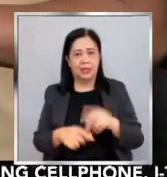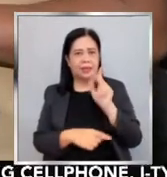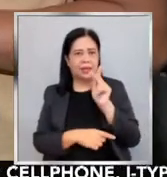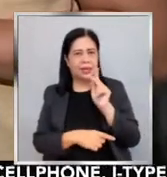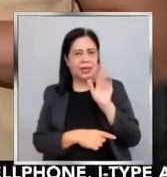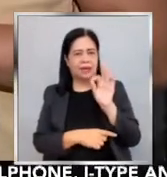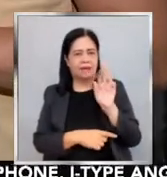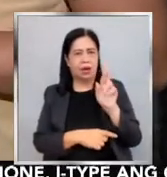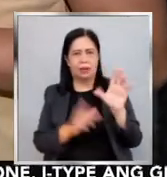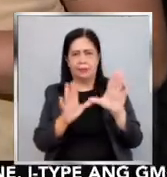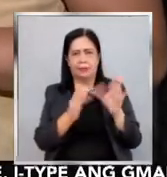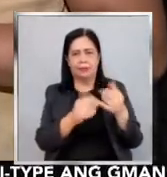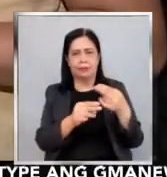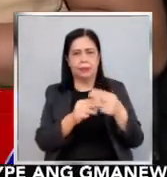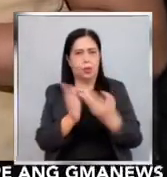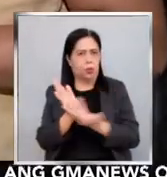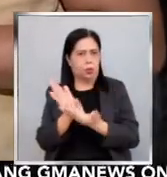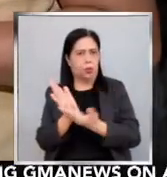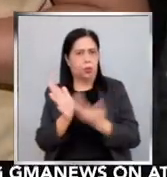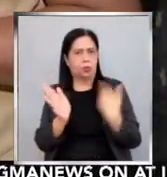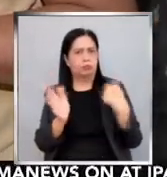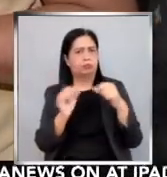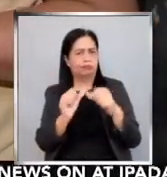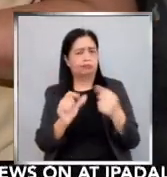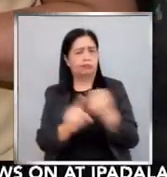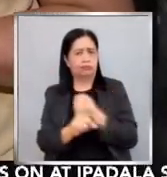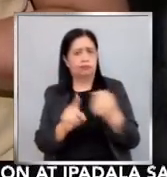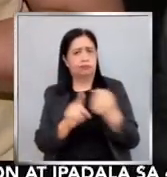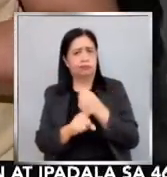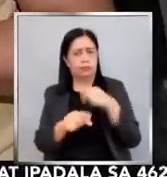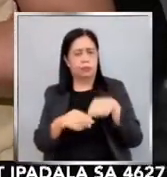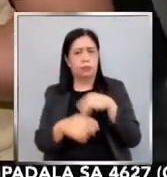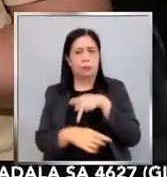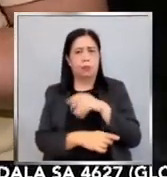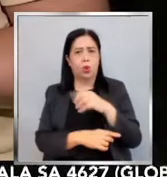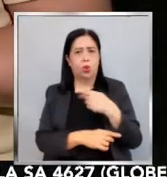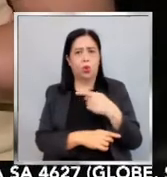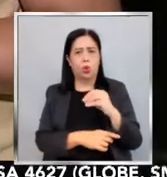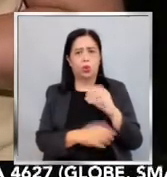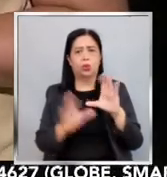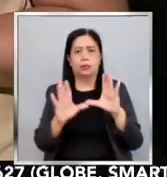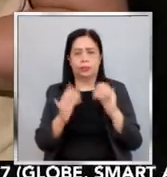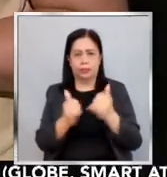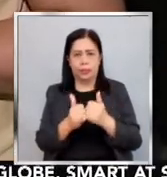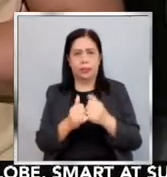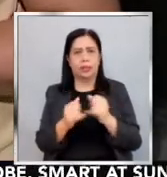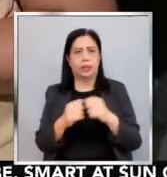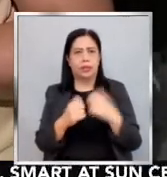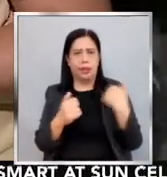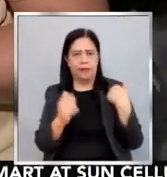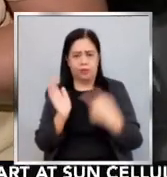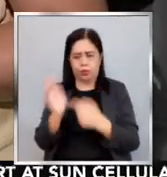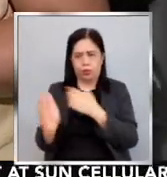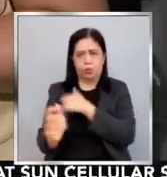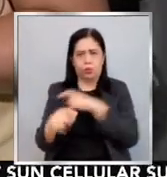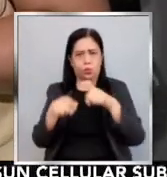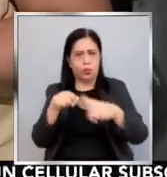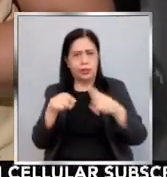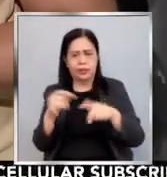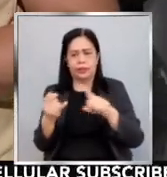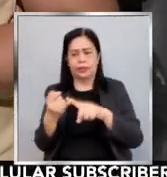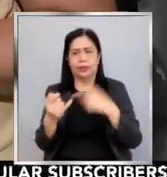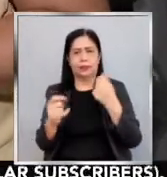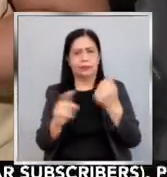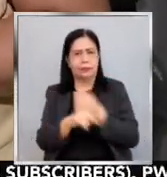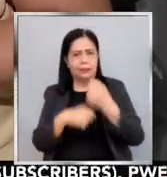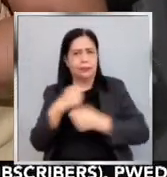ito raw ang mga patunay na sila'y patuloy na pinapahirapan dito nga sa Pogo Company na ito. Mga marks na sila'y kinukuryente, pinapahirapan sa